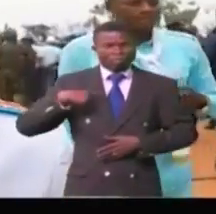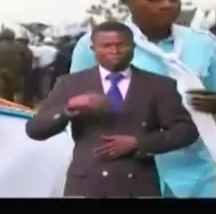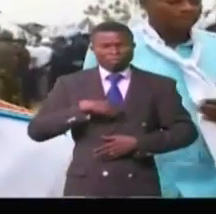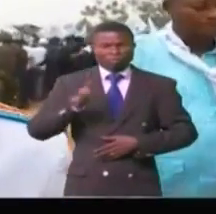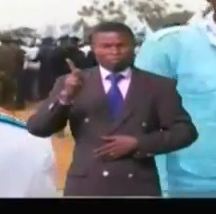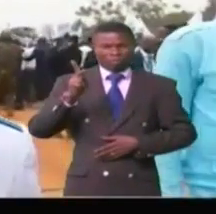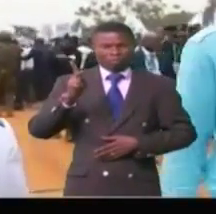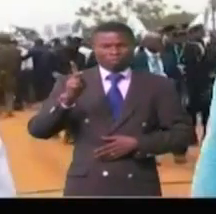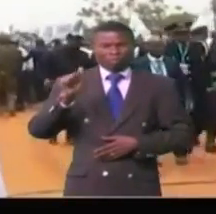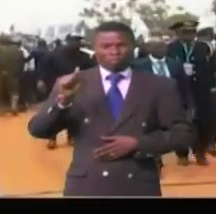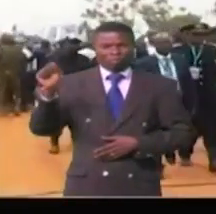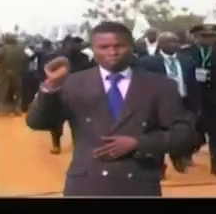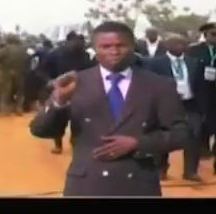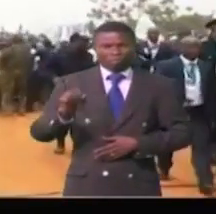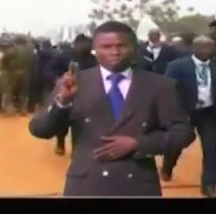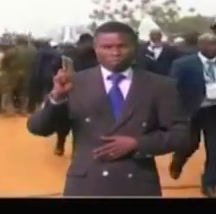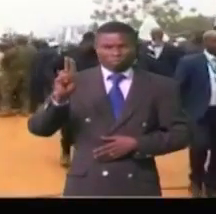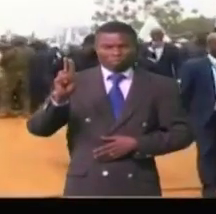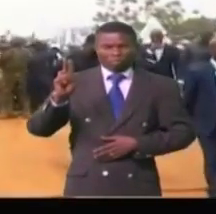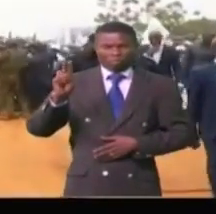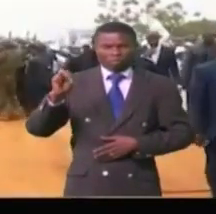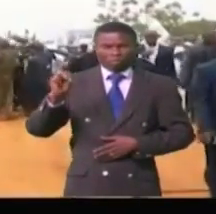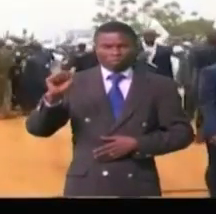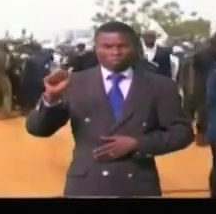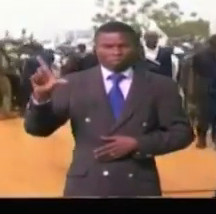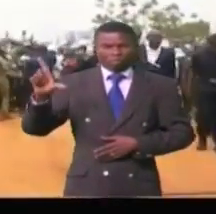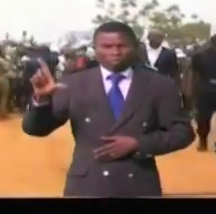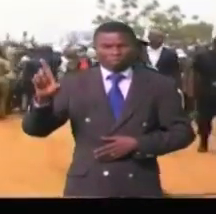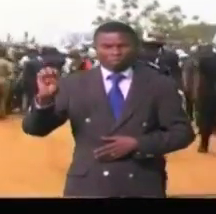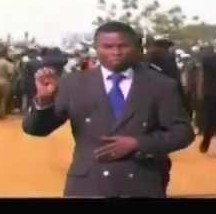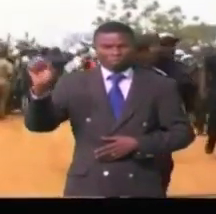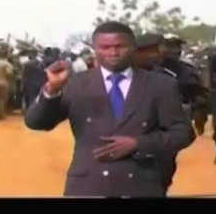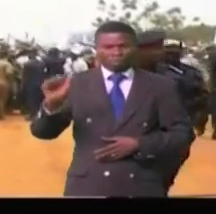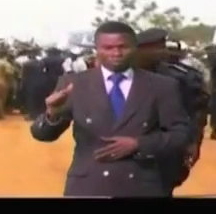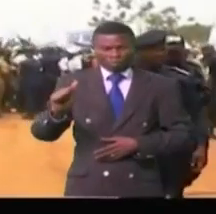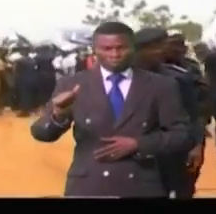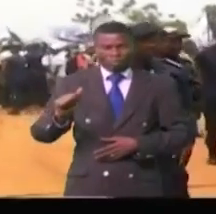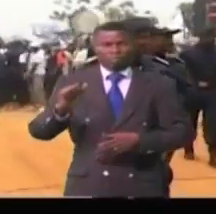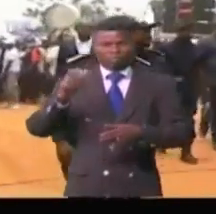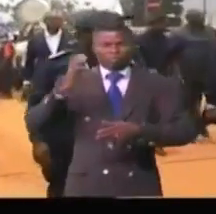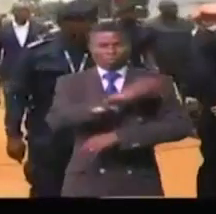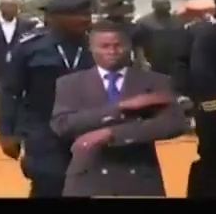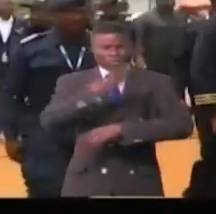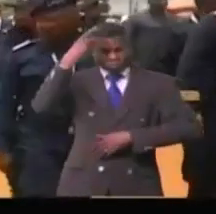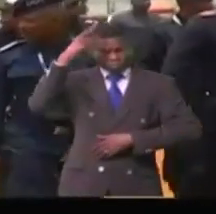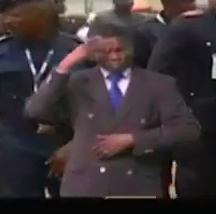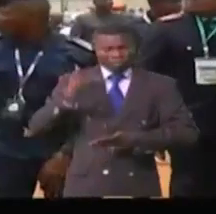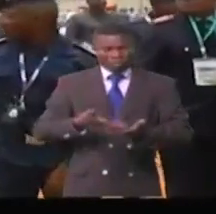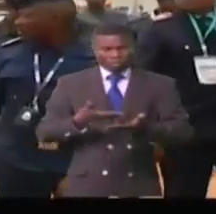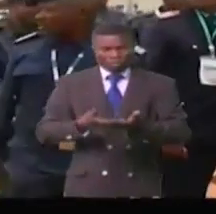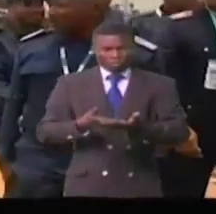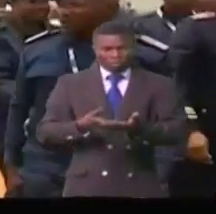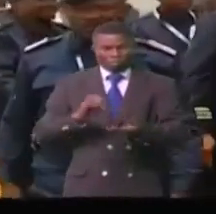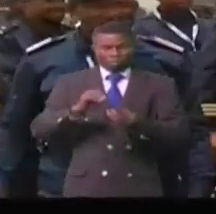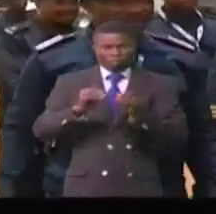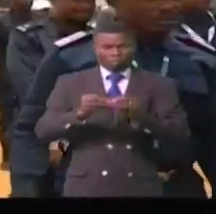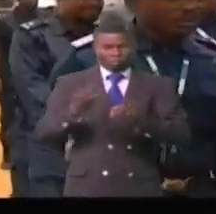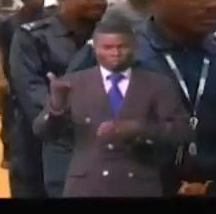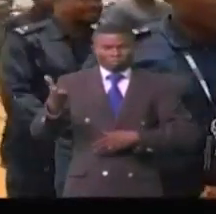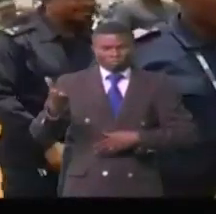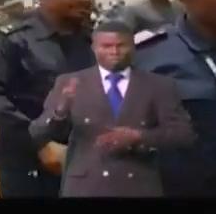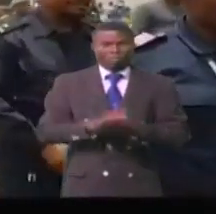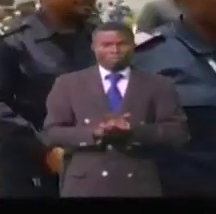auréolé. Aujourd'hui, dans peu de temps, nous avons repris une capitale politique par la présence du numéro 1 d'entre nous. Et